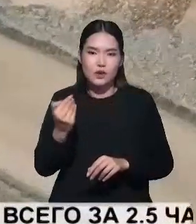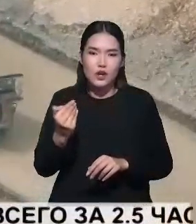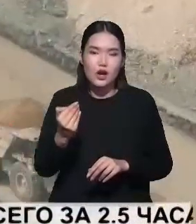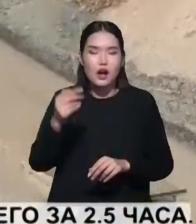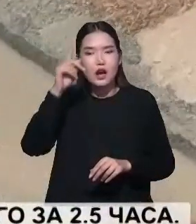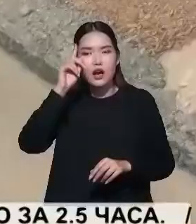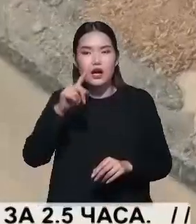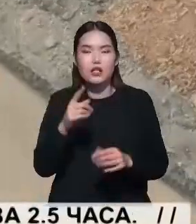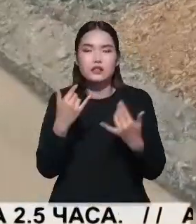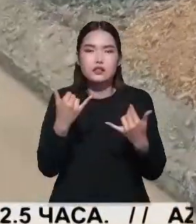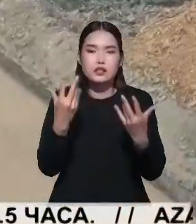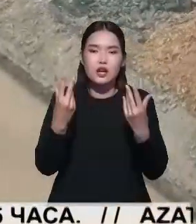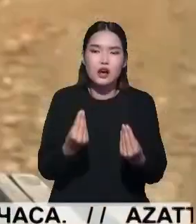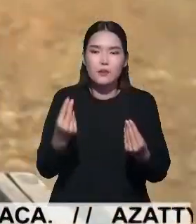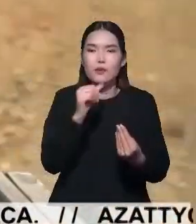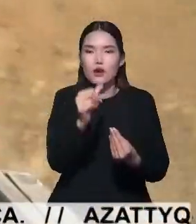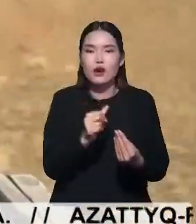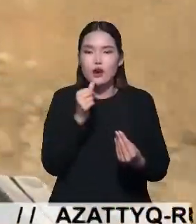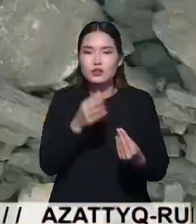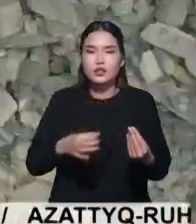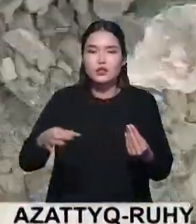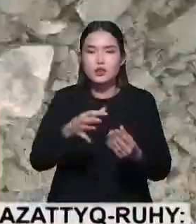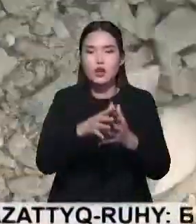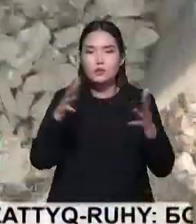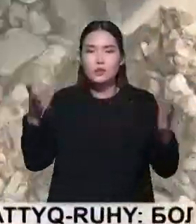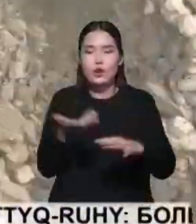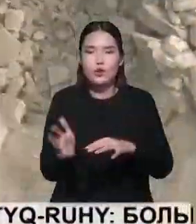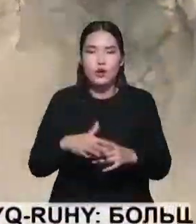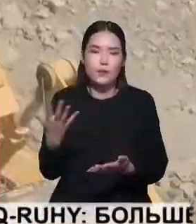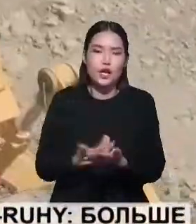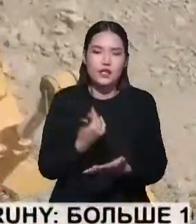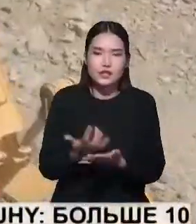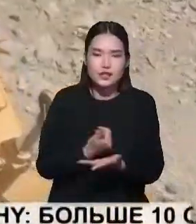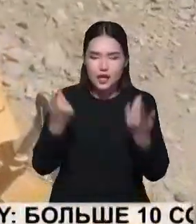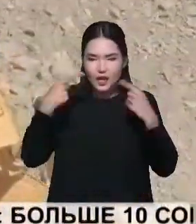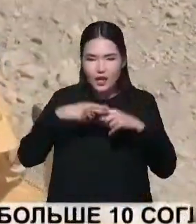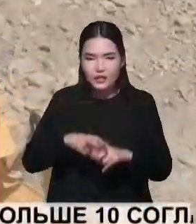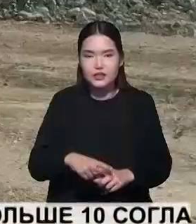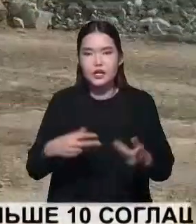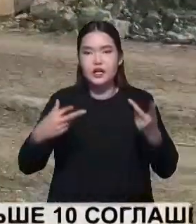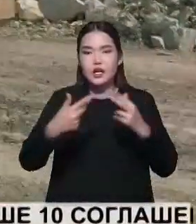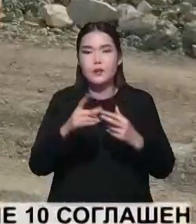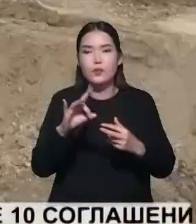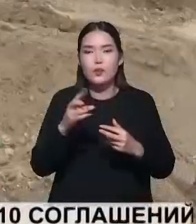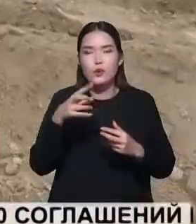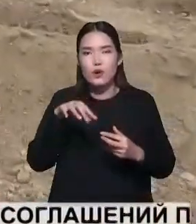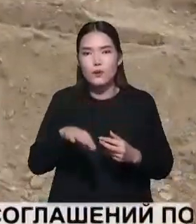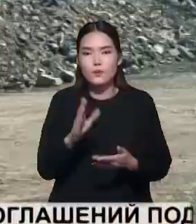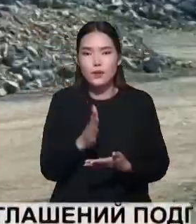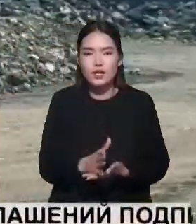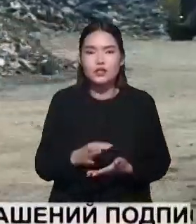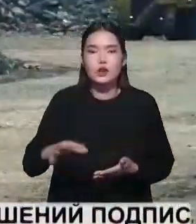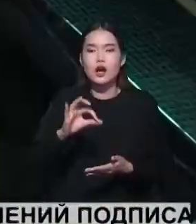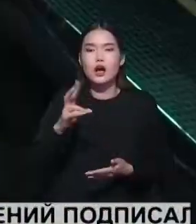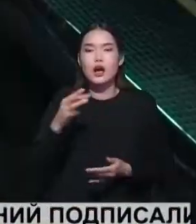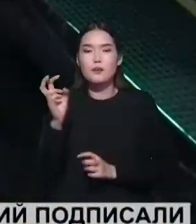общей сложности добывает 4,3 миллиона тонн руды в год, а в области Абай производится более 10 тонн золота ежегодно.